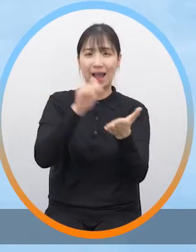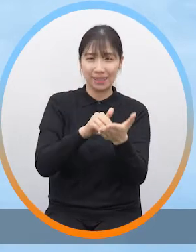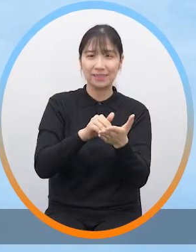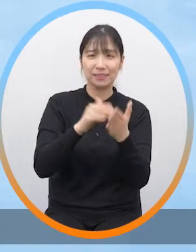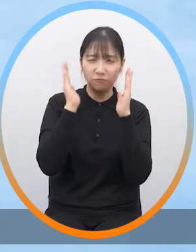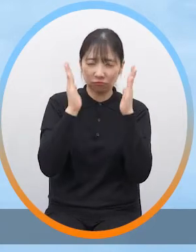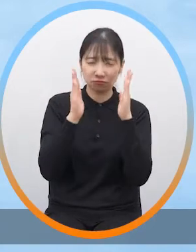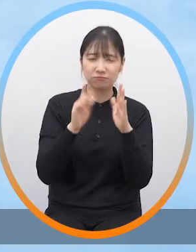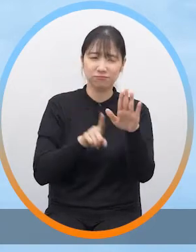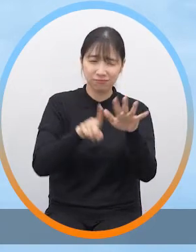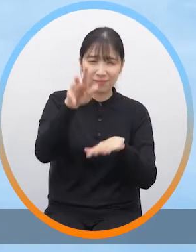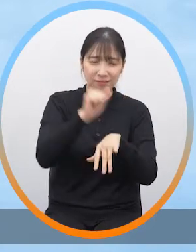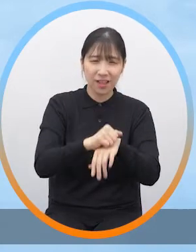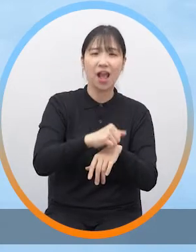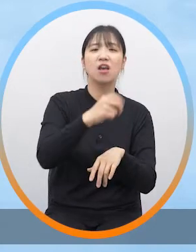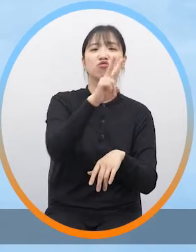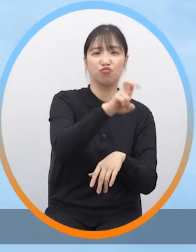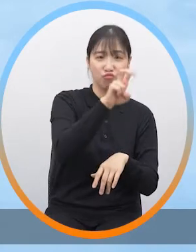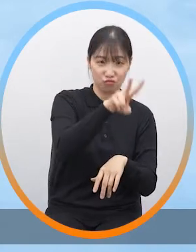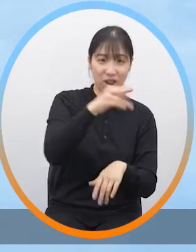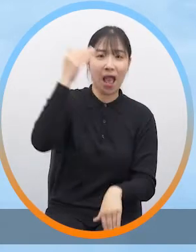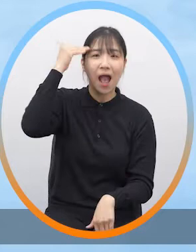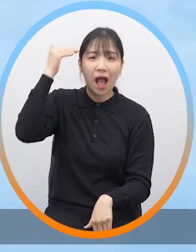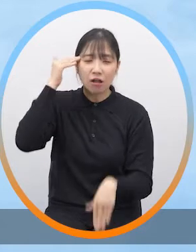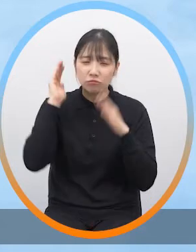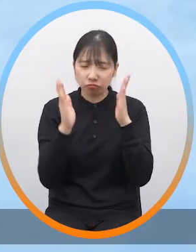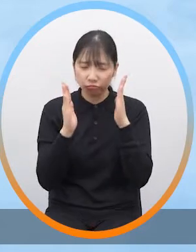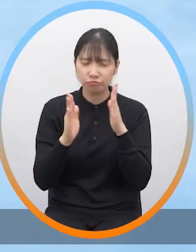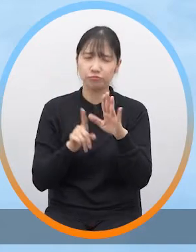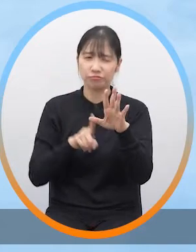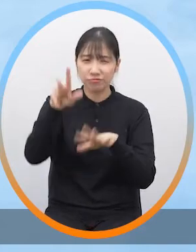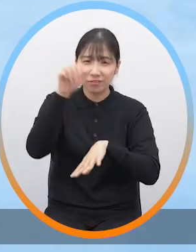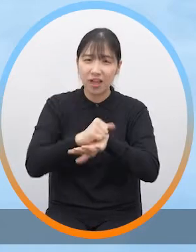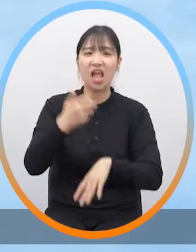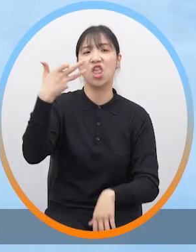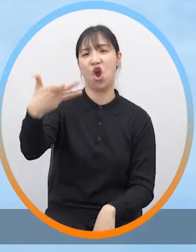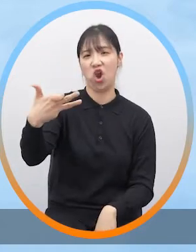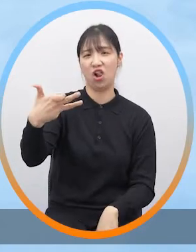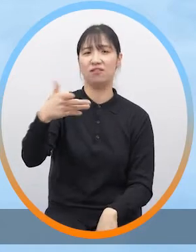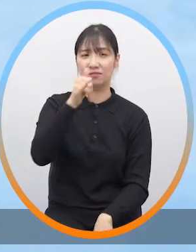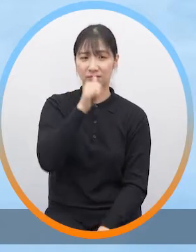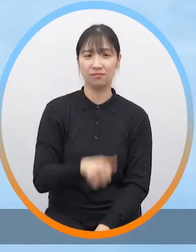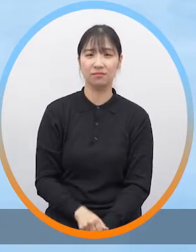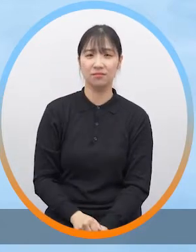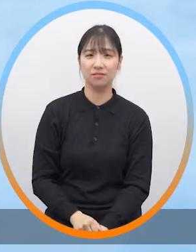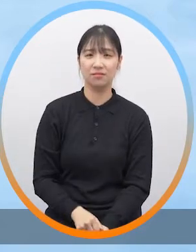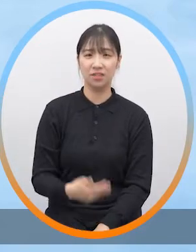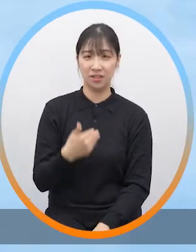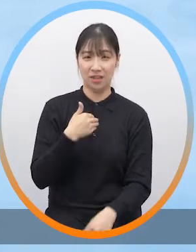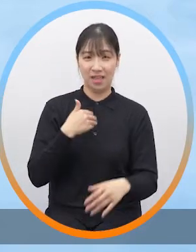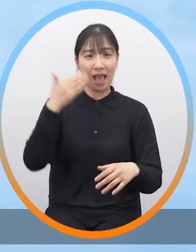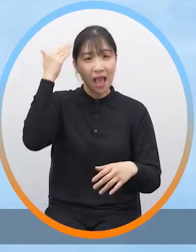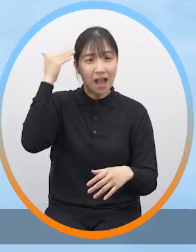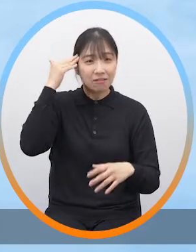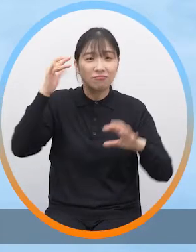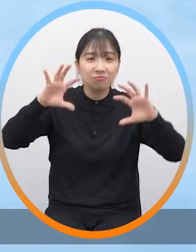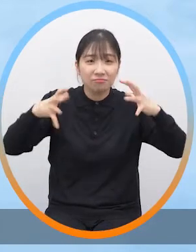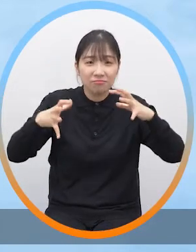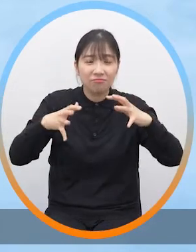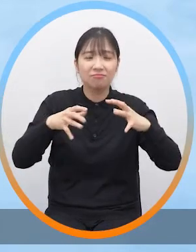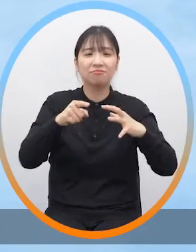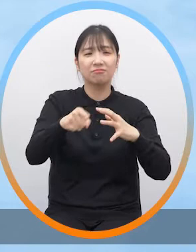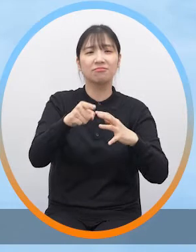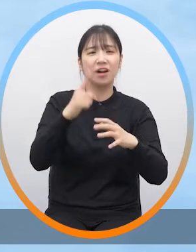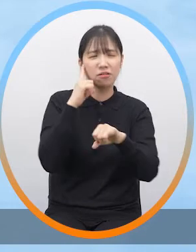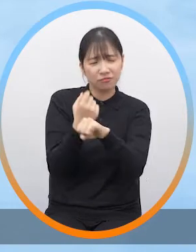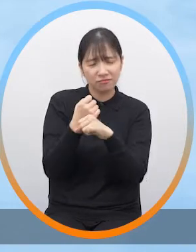22명, 그리고 우리나라 유학자 18명, 이렇게 모셔져 있습니다. 그러니까 우리나라의 유학자들은 곁집에만 사는